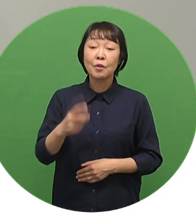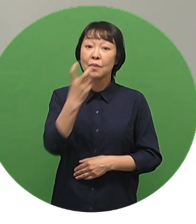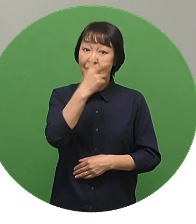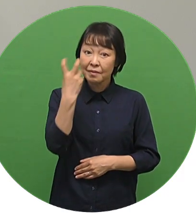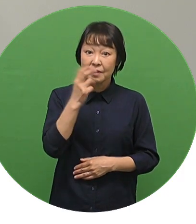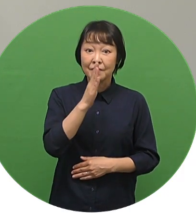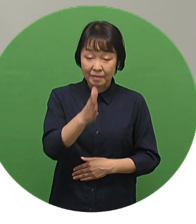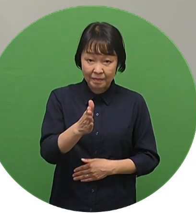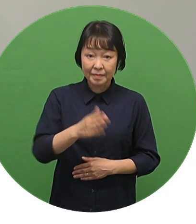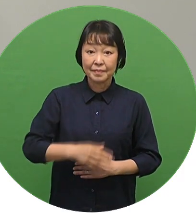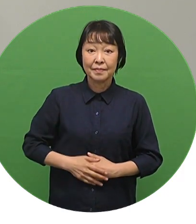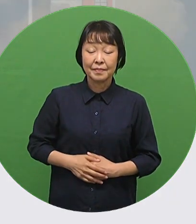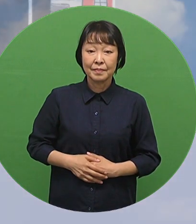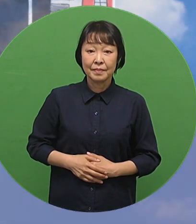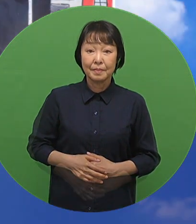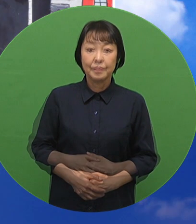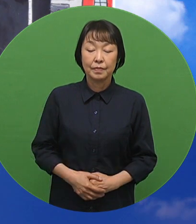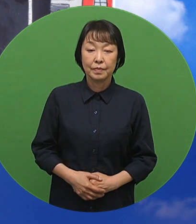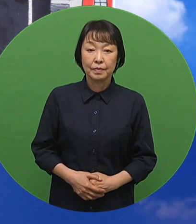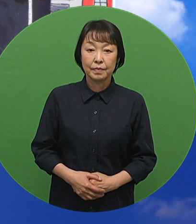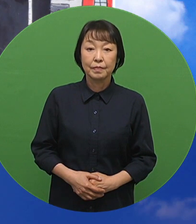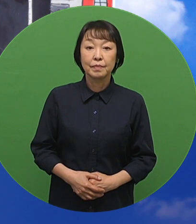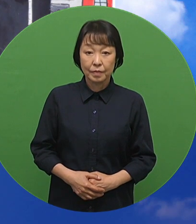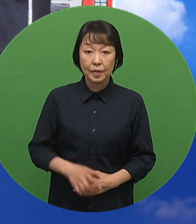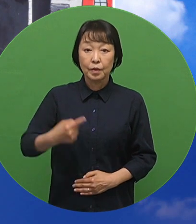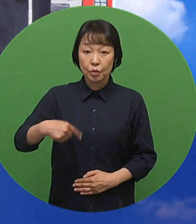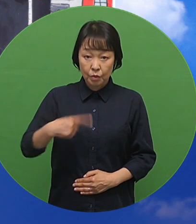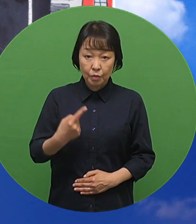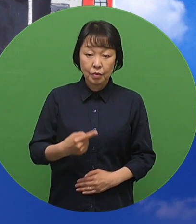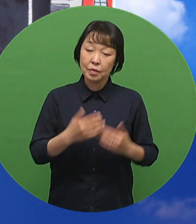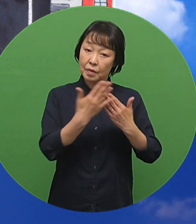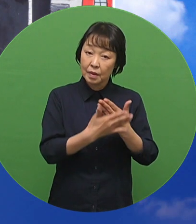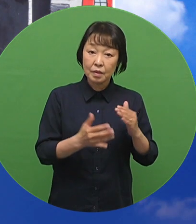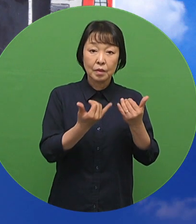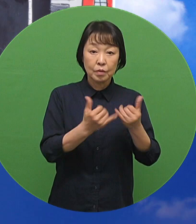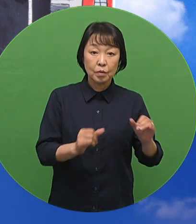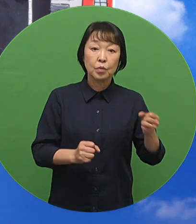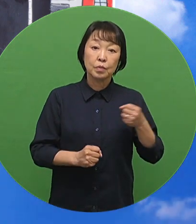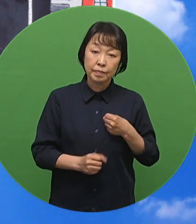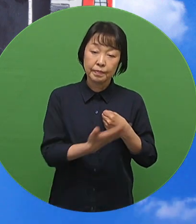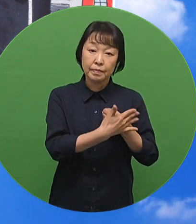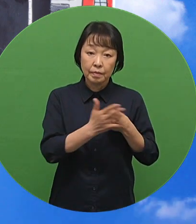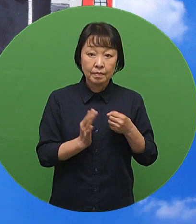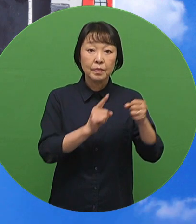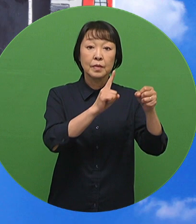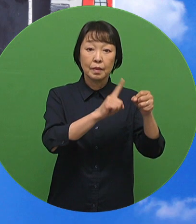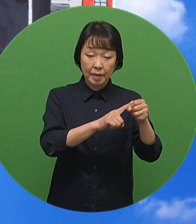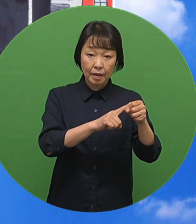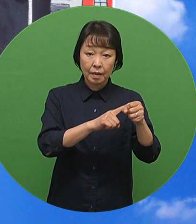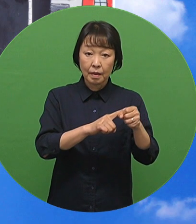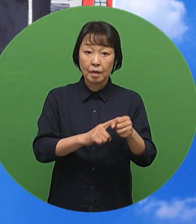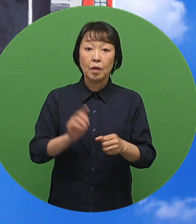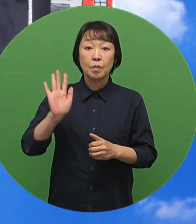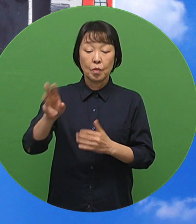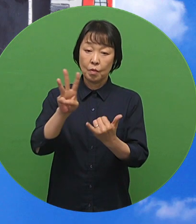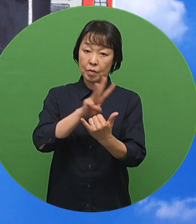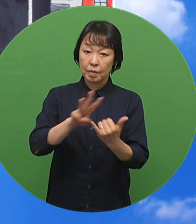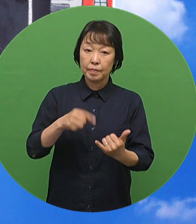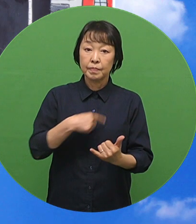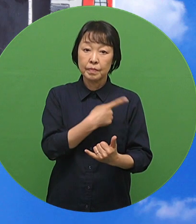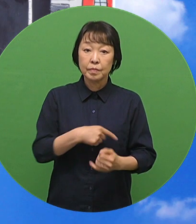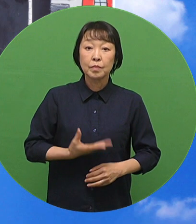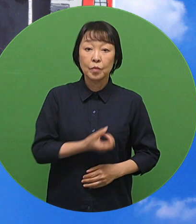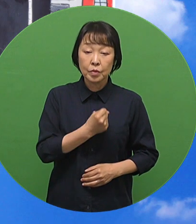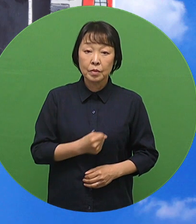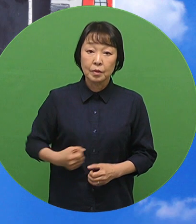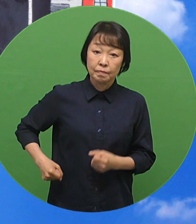しましょう。 自身や大切な人の命を守るために、常に防災意識を持ち、早